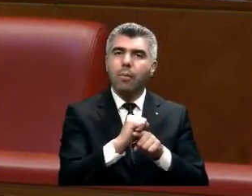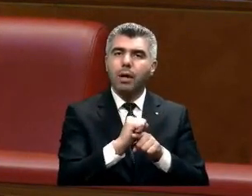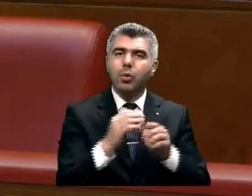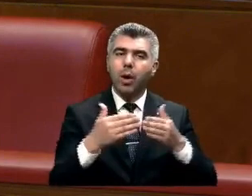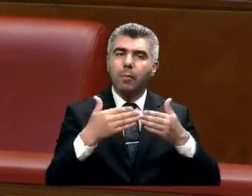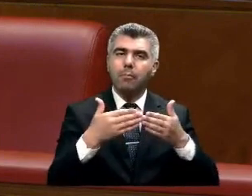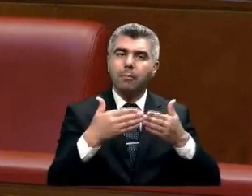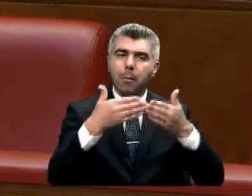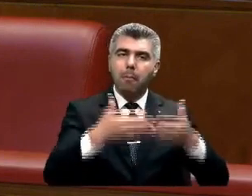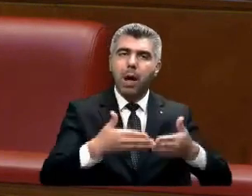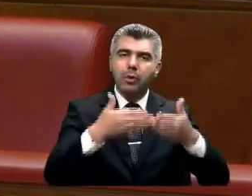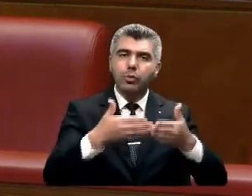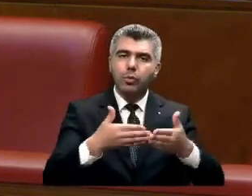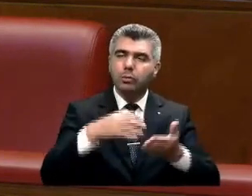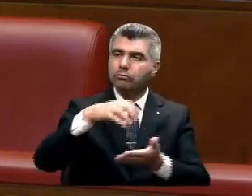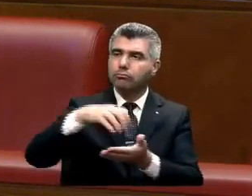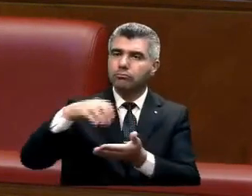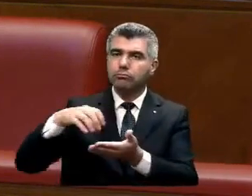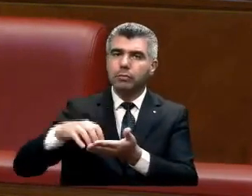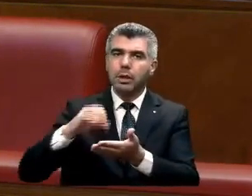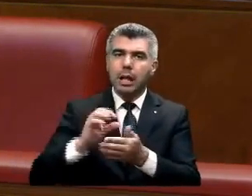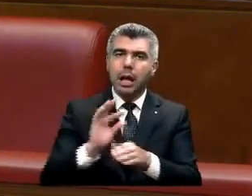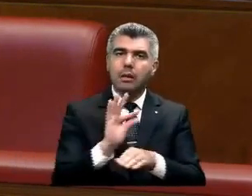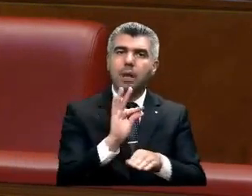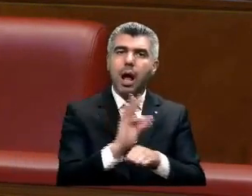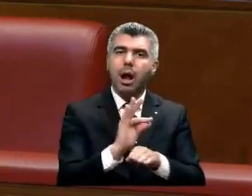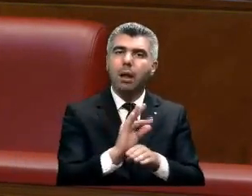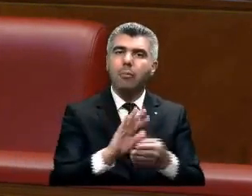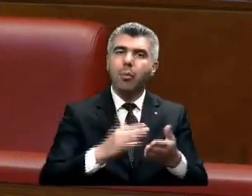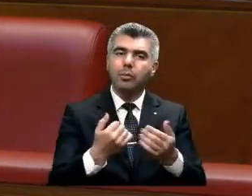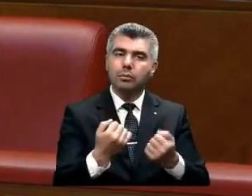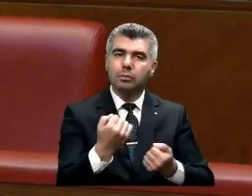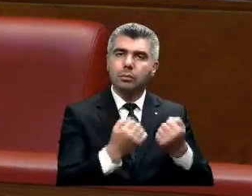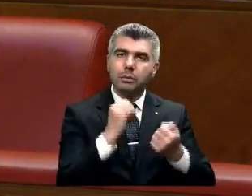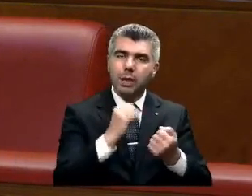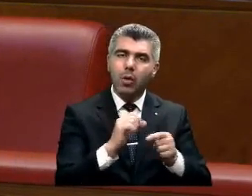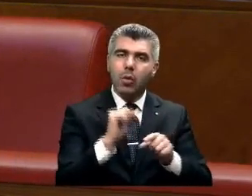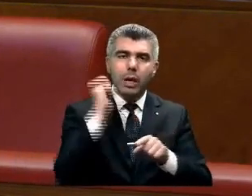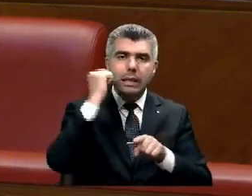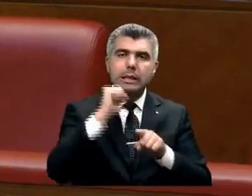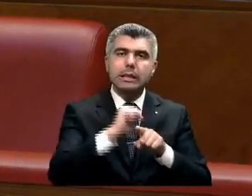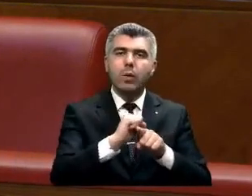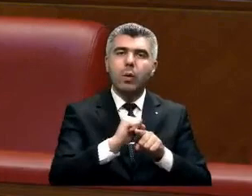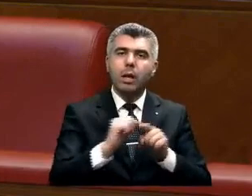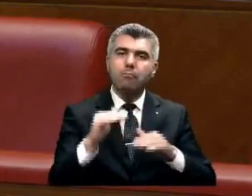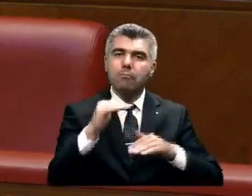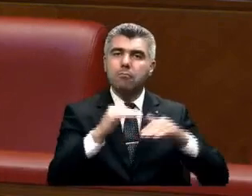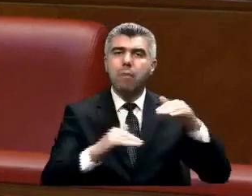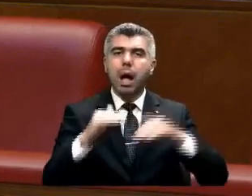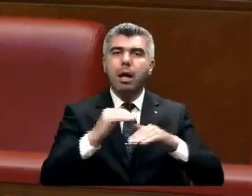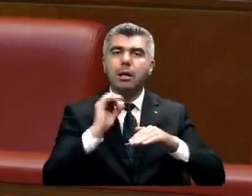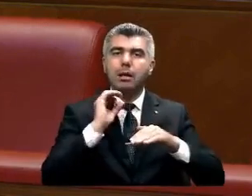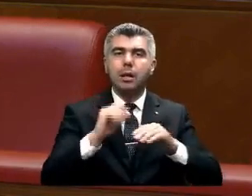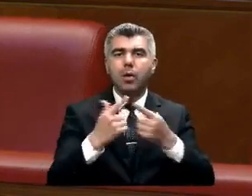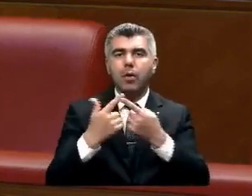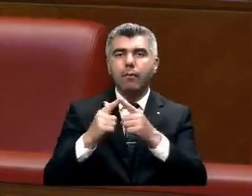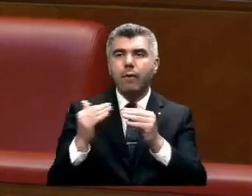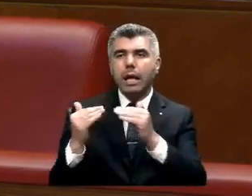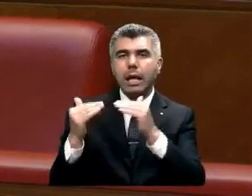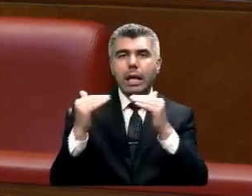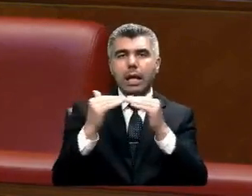والمينائي الوطني والجهوي ومن جهه اخرى تجويد التكوين البحري ليتوافق مع المعايير